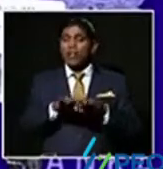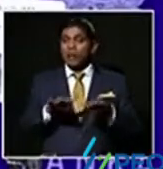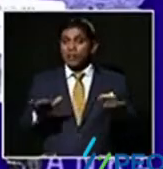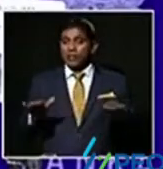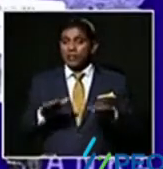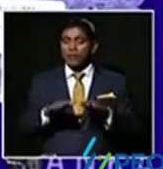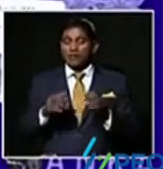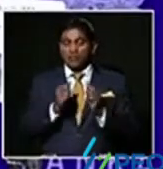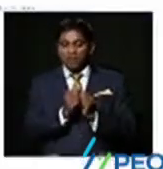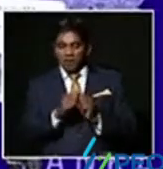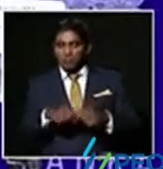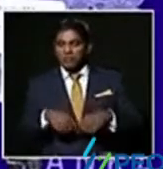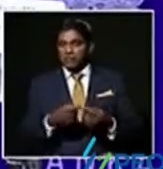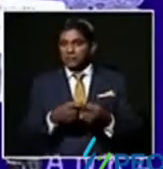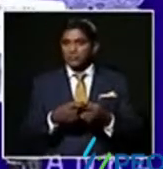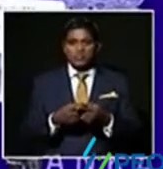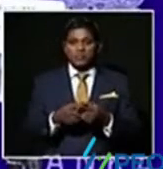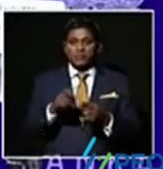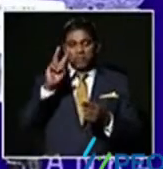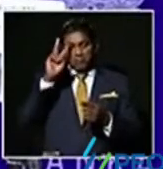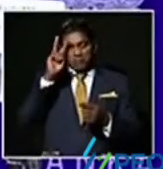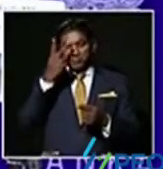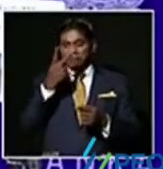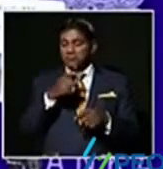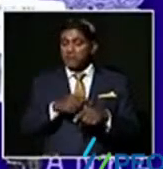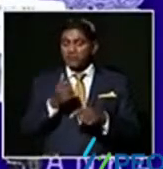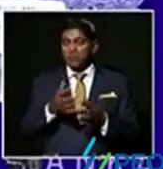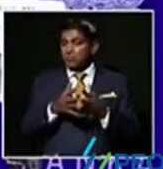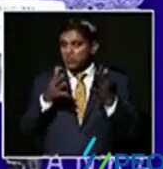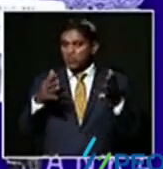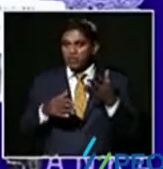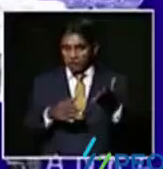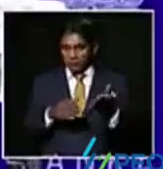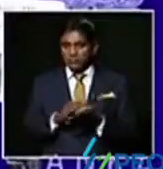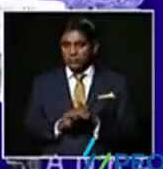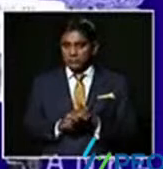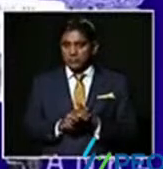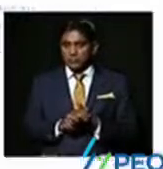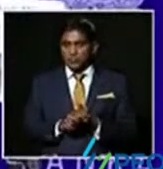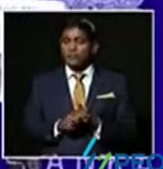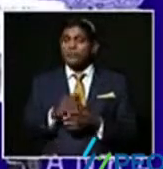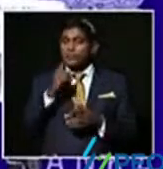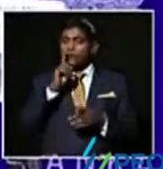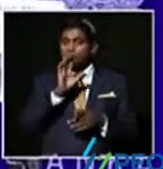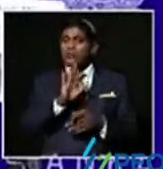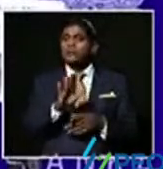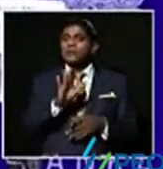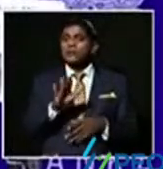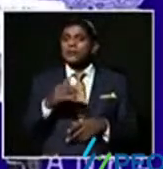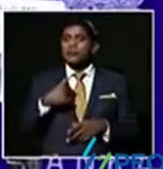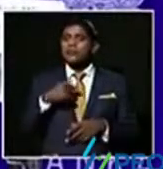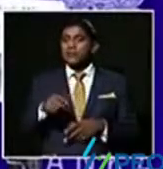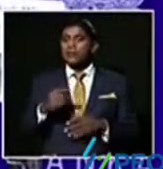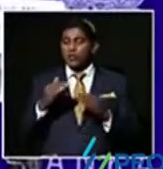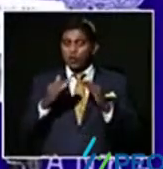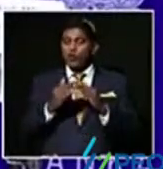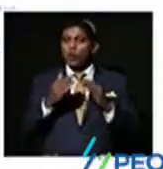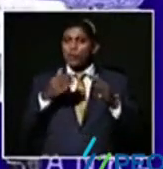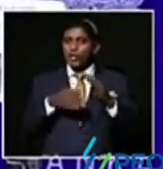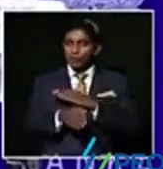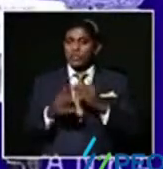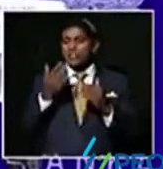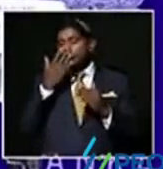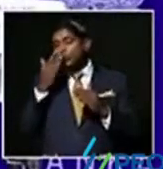හැසිරීම් රටාවන් වෙනස් වෙන්නට අවස්ථාව වැඩි වෙලා තිබෙන තත්ත්වයක් තමයි නිරීක්ෂණය වෙන්නේ. ඒ නිසා තමගේ නිවසේදී නැත්නම්